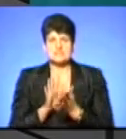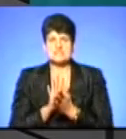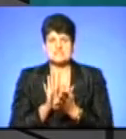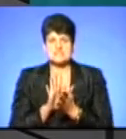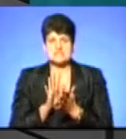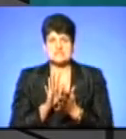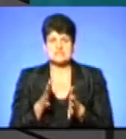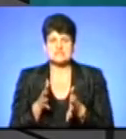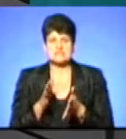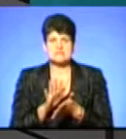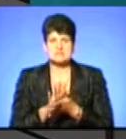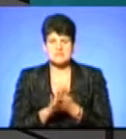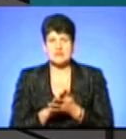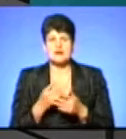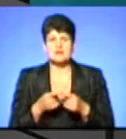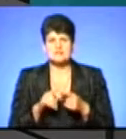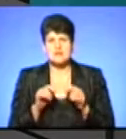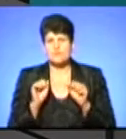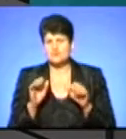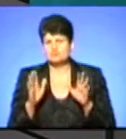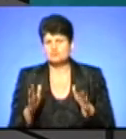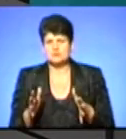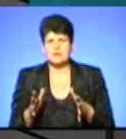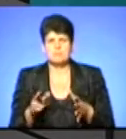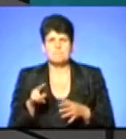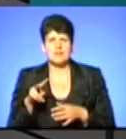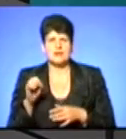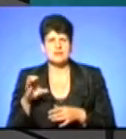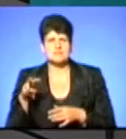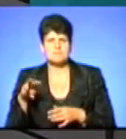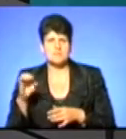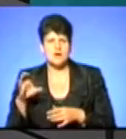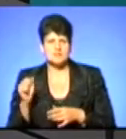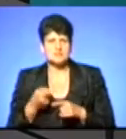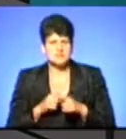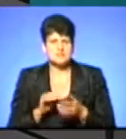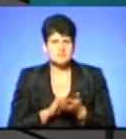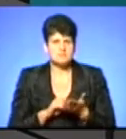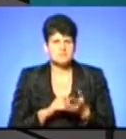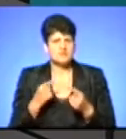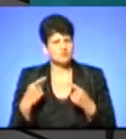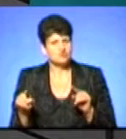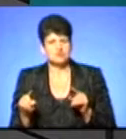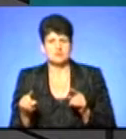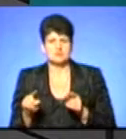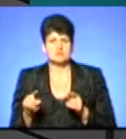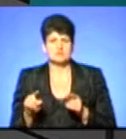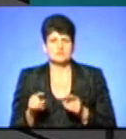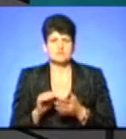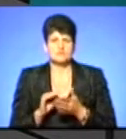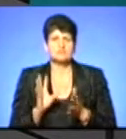це на цвинтарі, так, це пластмаса, може бути і таке інше. Чи це, можливо, фіксується як інша стаття, чи також